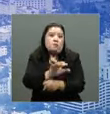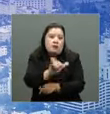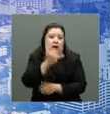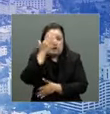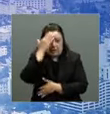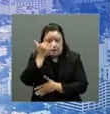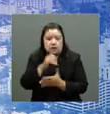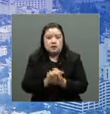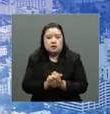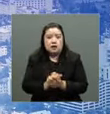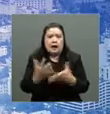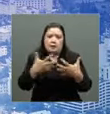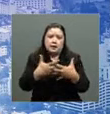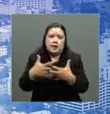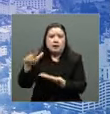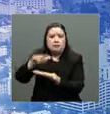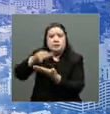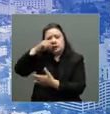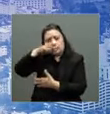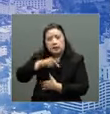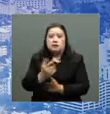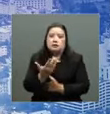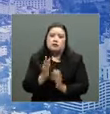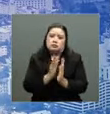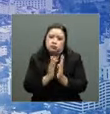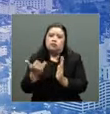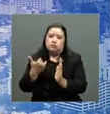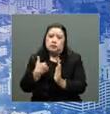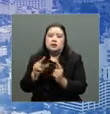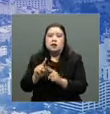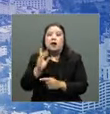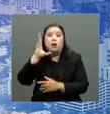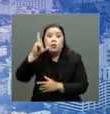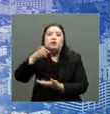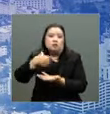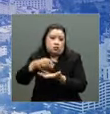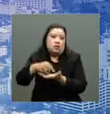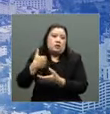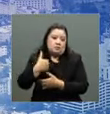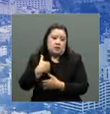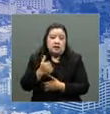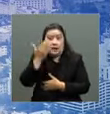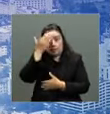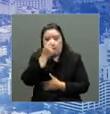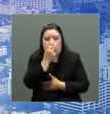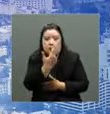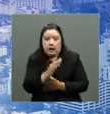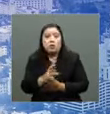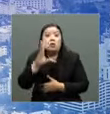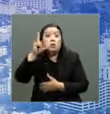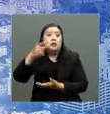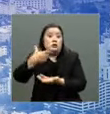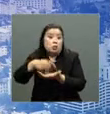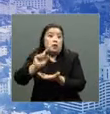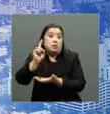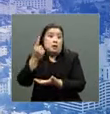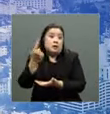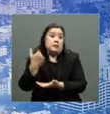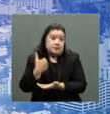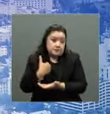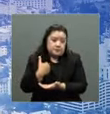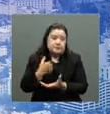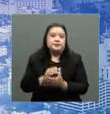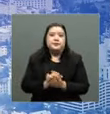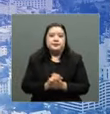าอีกสักไม่กี่วันเตรียมชุดข้อมูลนี้อยู่ครับเมื่อเช้านี้คุยกันอยู่ติดตามดูรายการพรุ่งนี้เดี๋ยวเอามาบอกในรายละเอียดทั้งหมดเลย